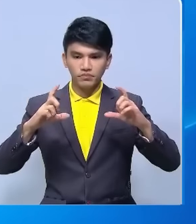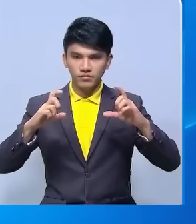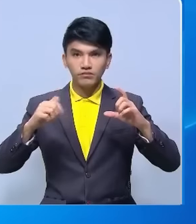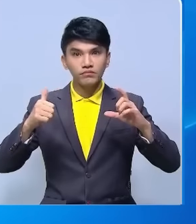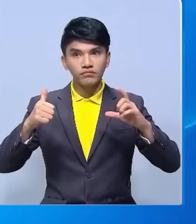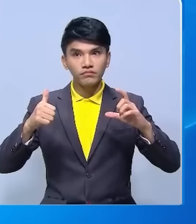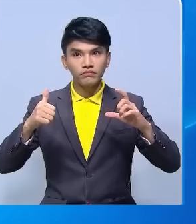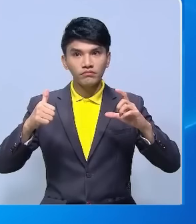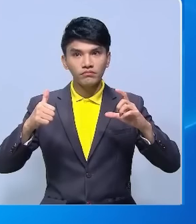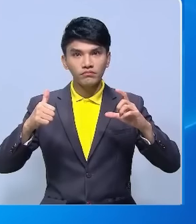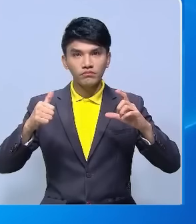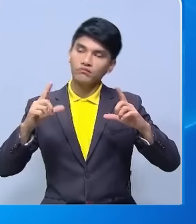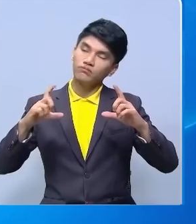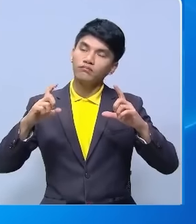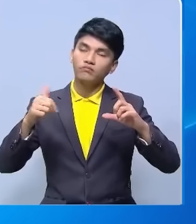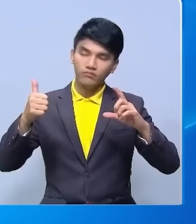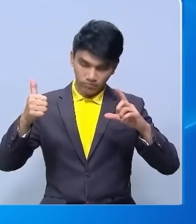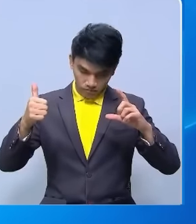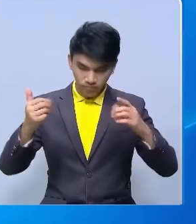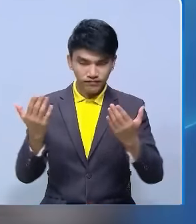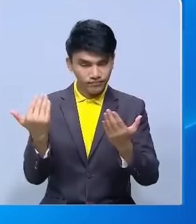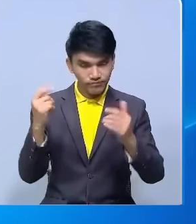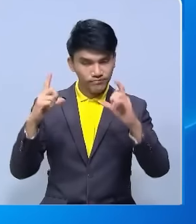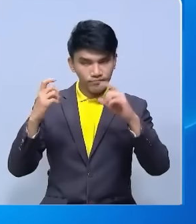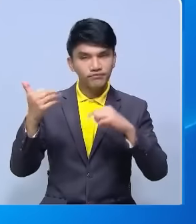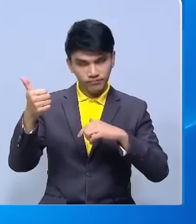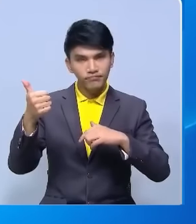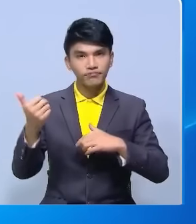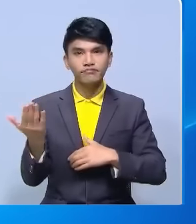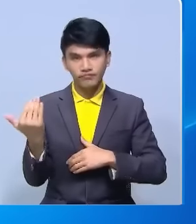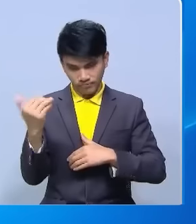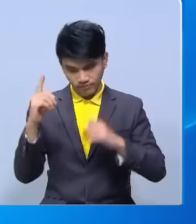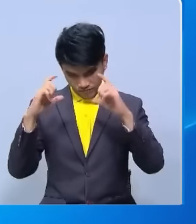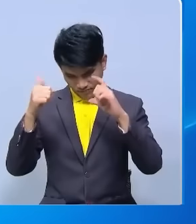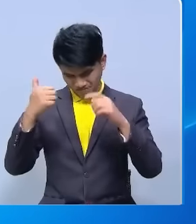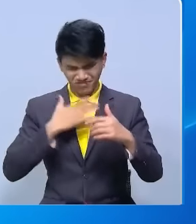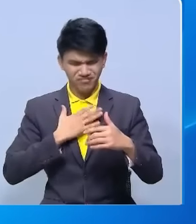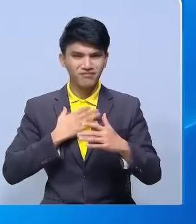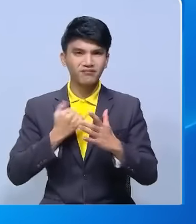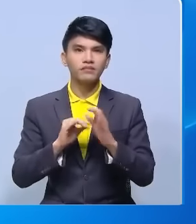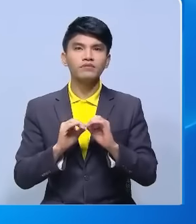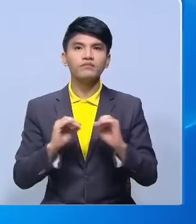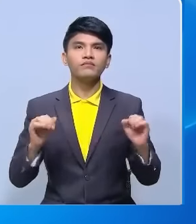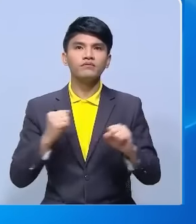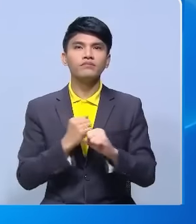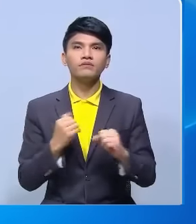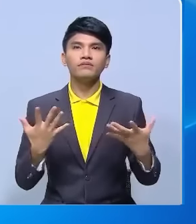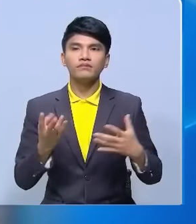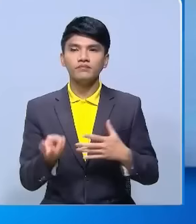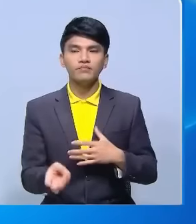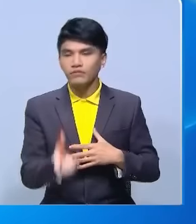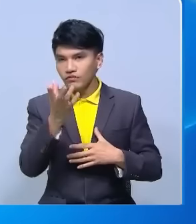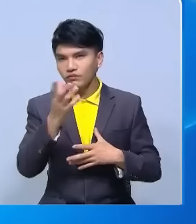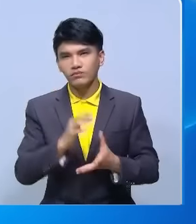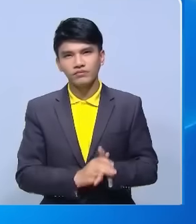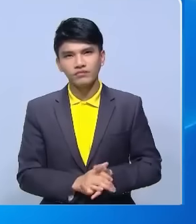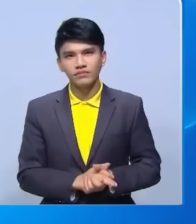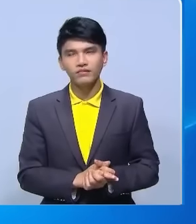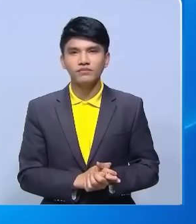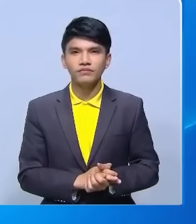เออแต่ยอมนะเออเหมือนแบบใจดีสู้เสือหน่อยเออฉันบริสุทธิ์ฉันไม่ได้ทำแล้วแล้วแป๊บเดียวเท่านั้นเองเบอก